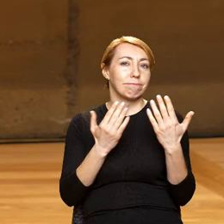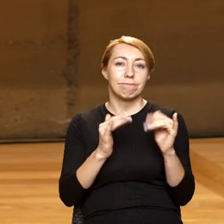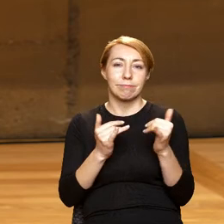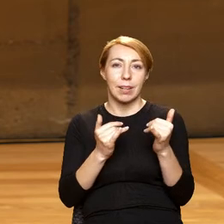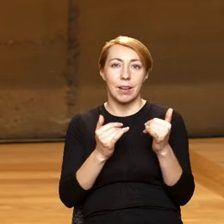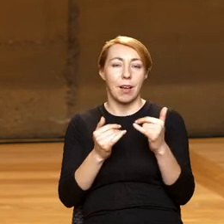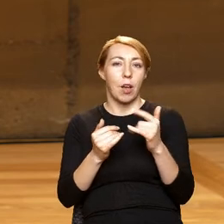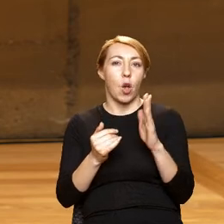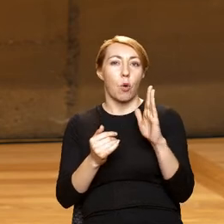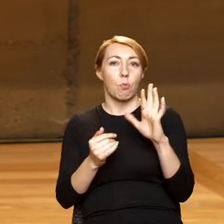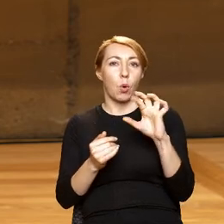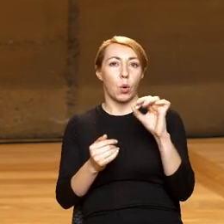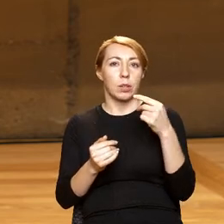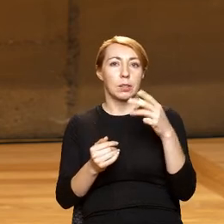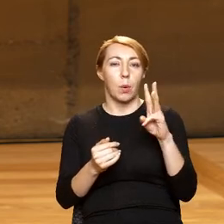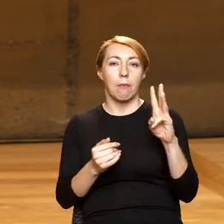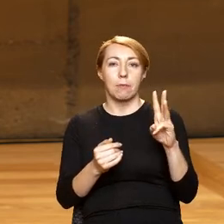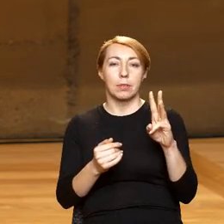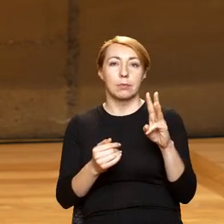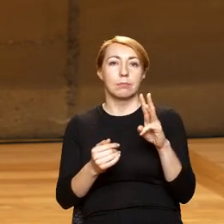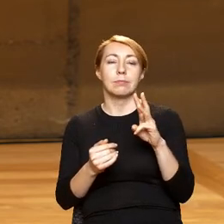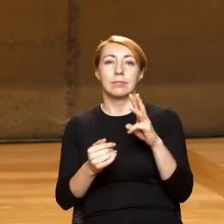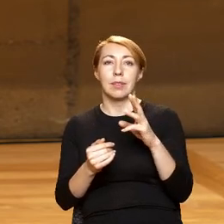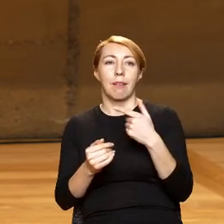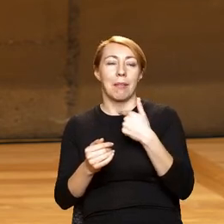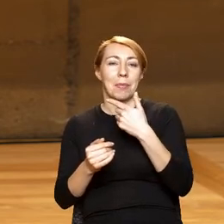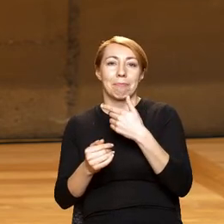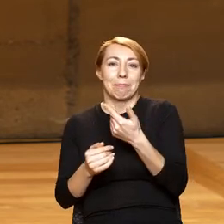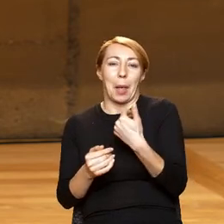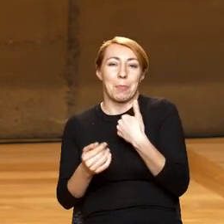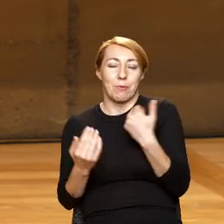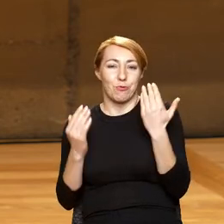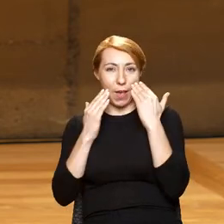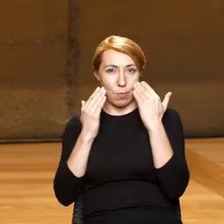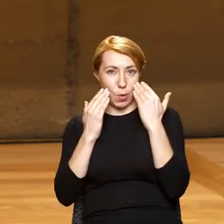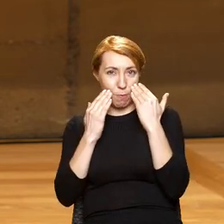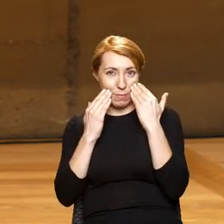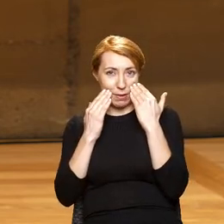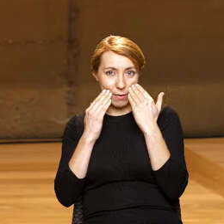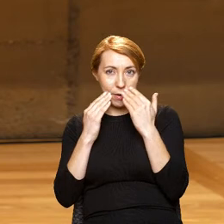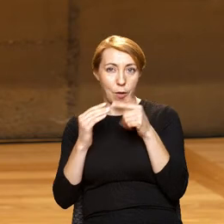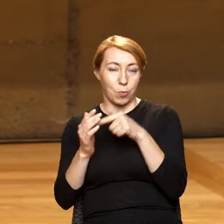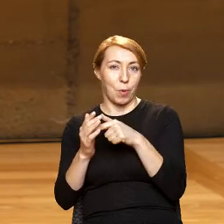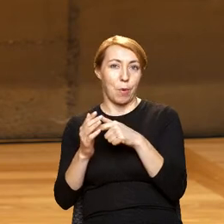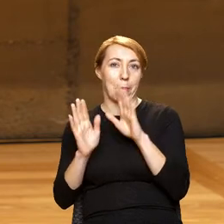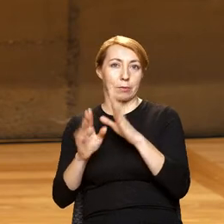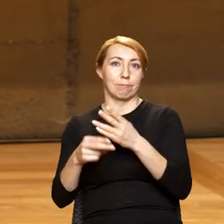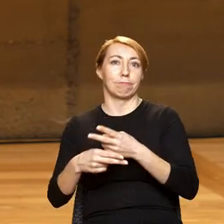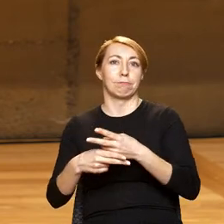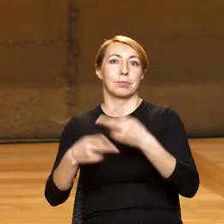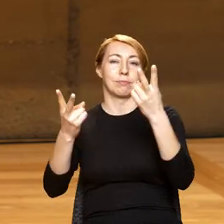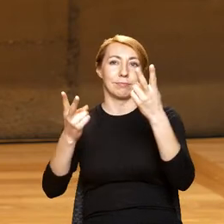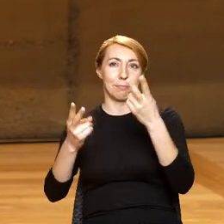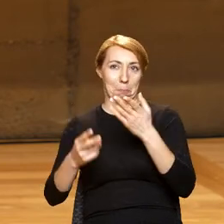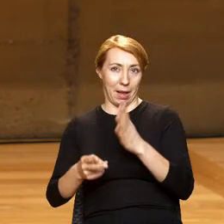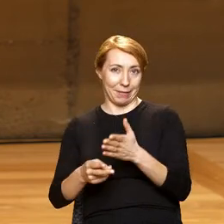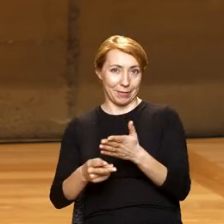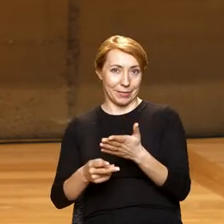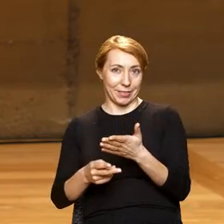Bronisław Piłsudski nie bardzo był tego świadomy, że zostanie to ujawnione, że będzie to